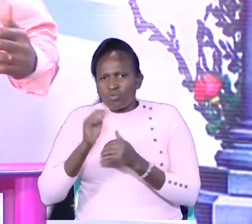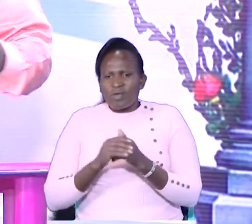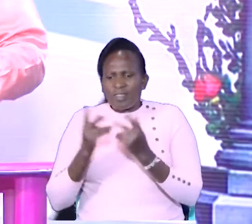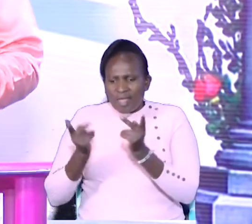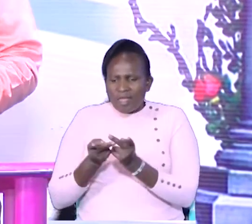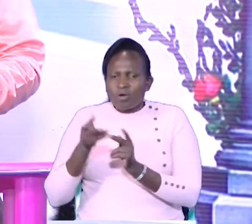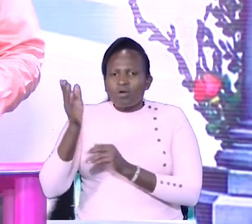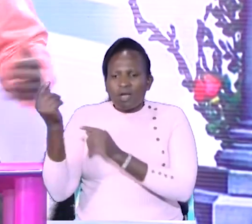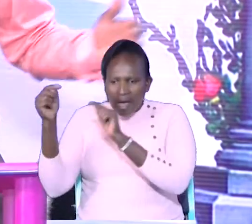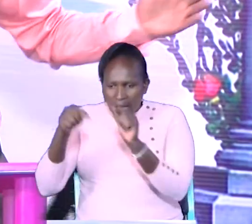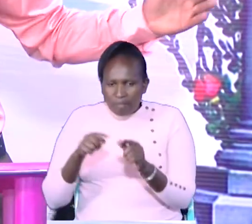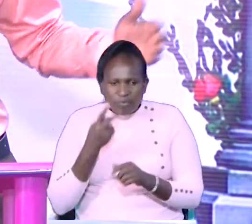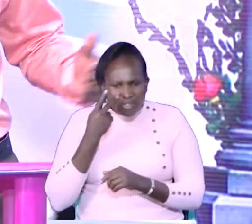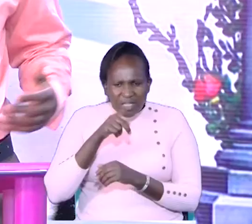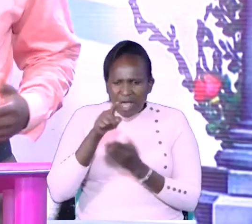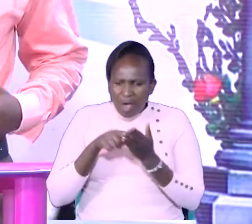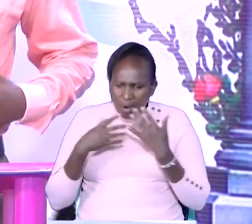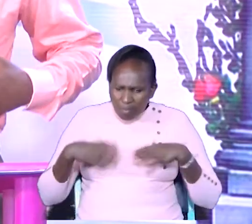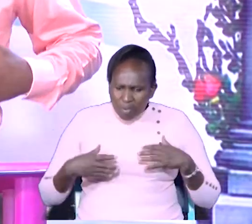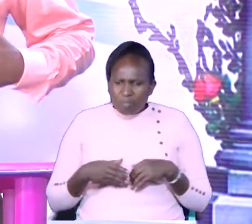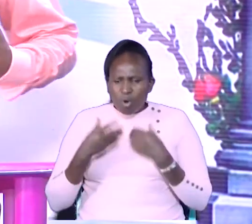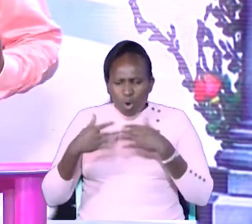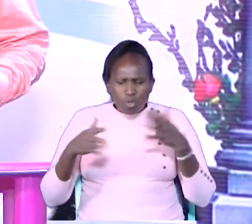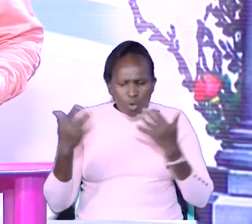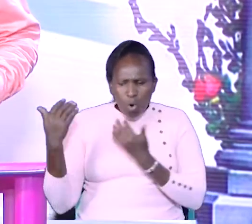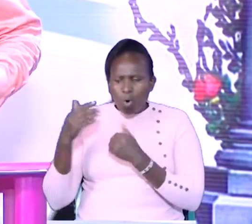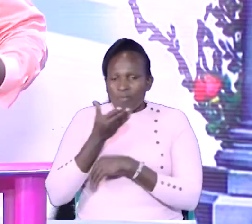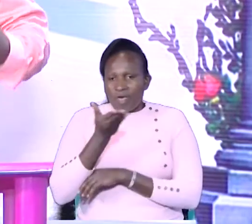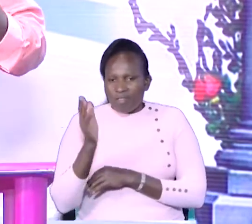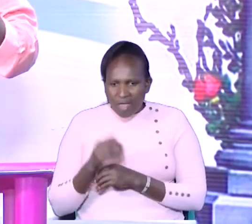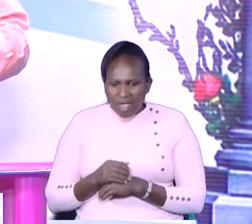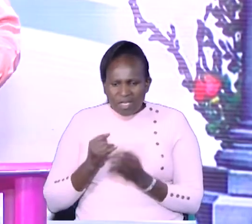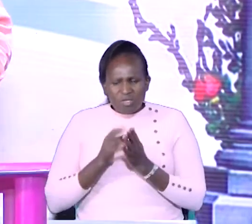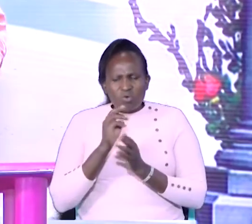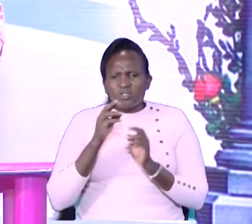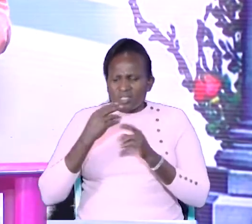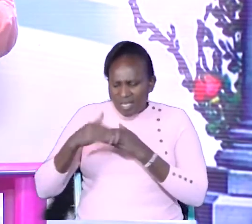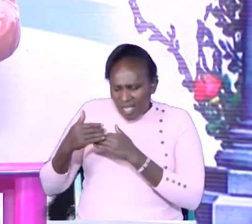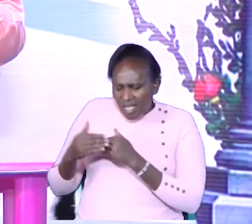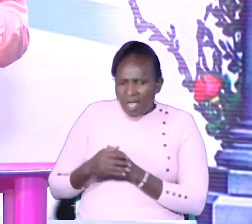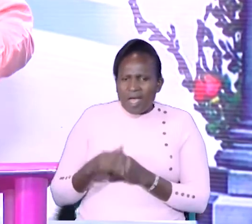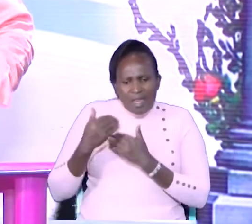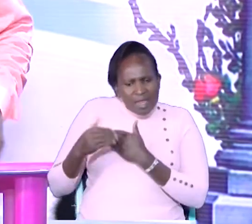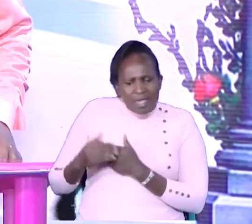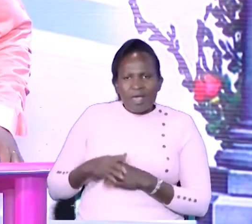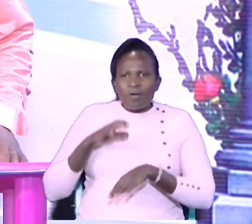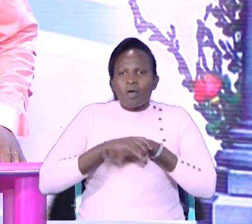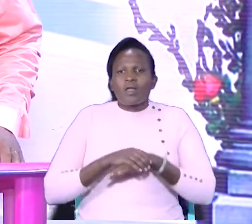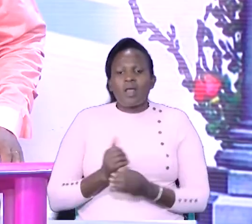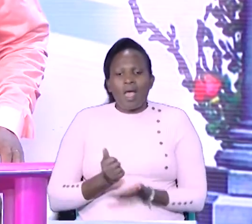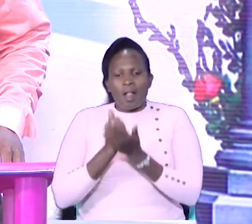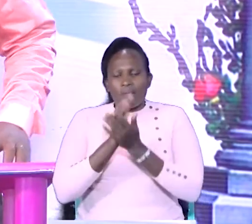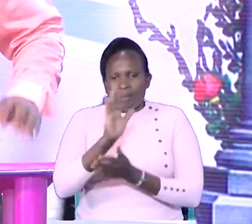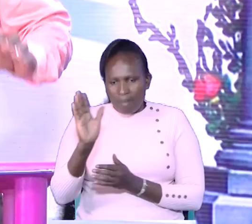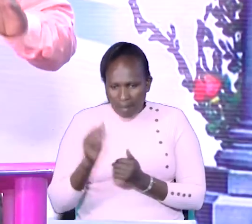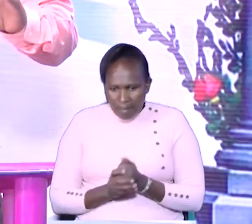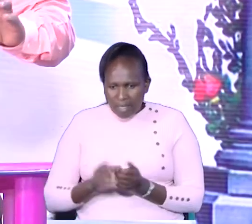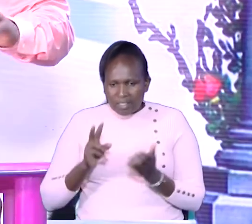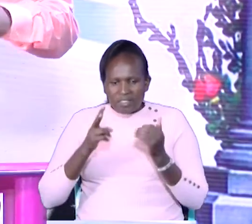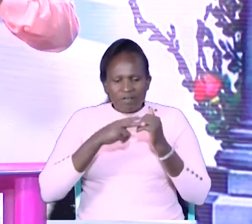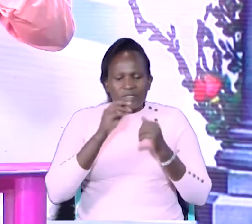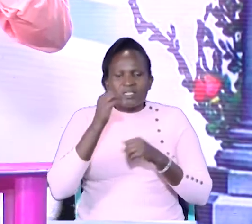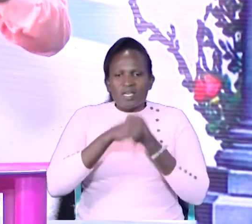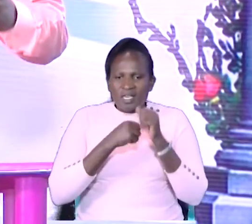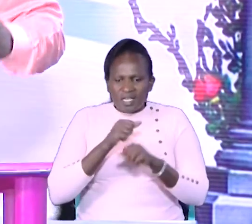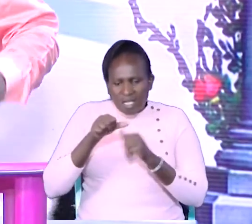naye Mungu anakuja. Tumeona hawa watu ambao walikuwa wamepoteza matumaini, it was very near, walikuwa karibu sana wapate msaada wao. The 70 years